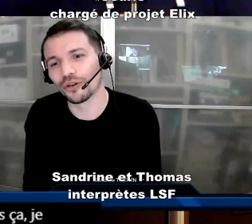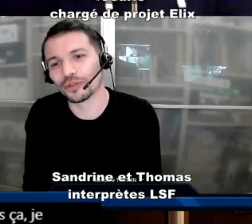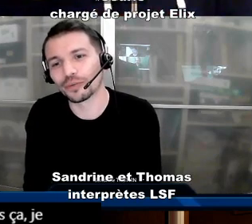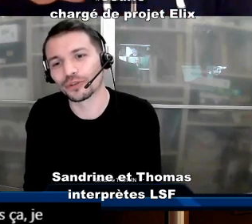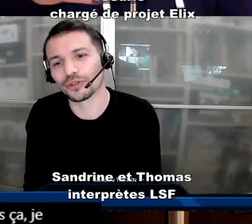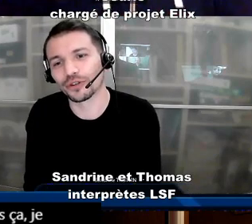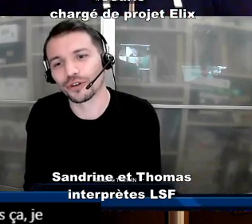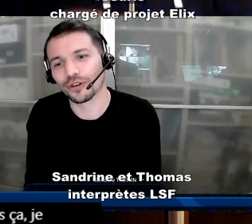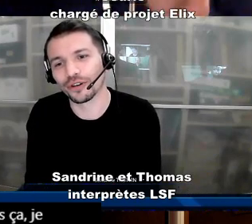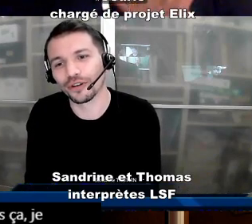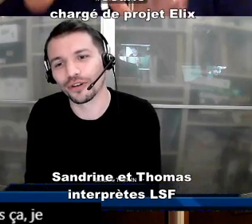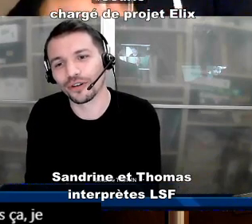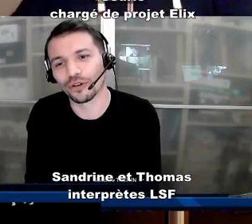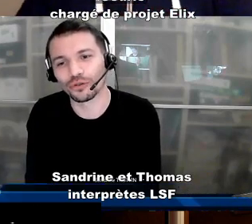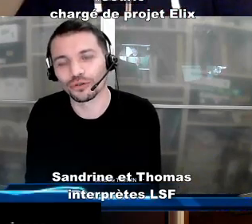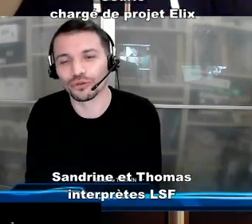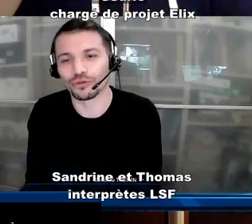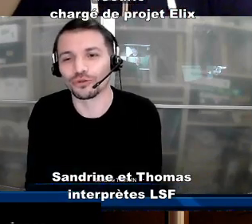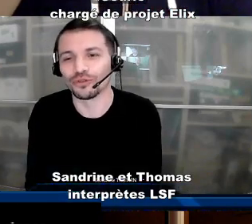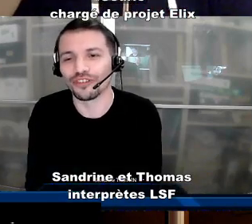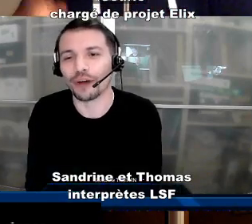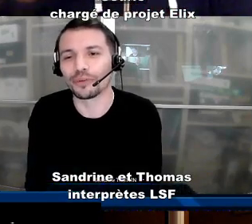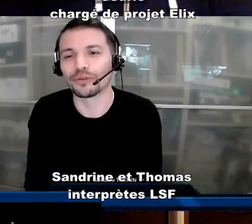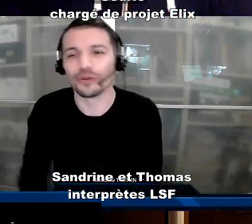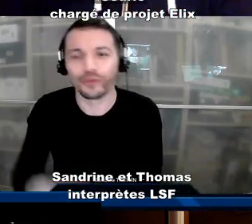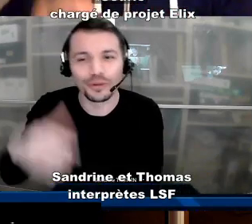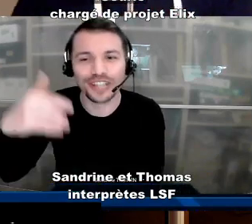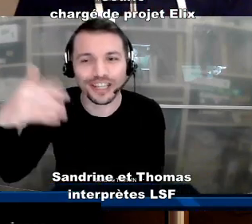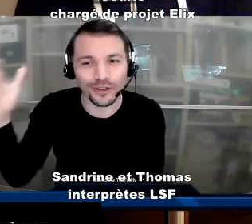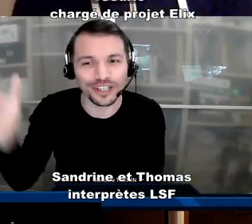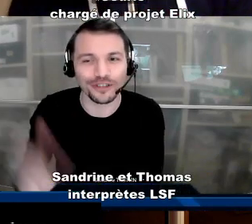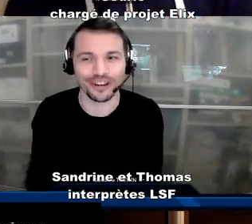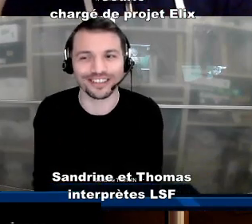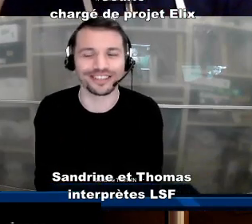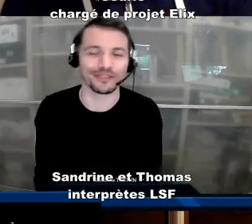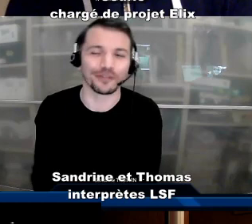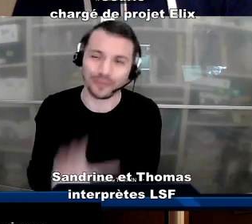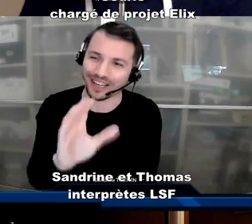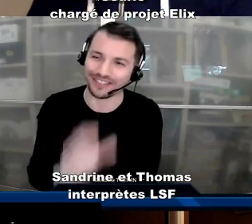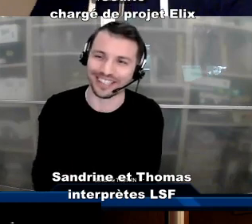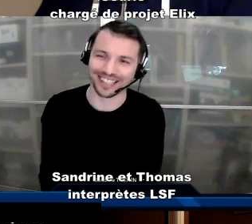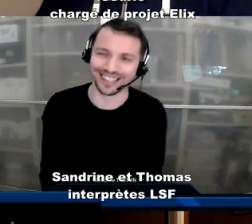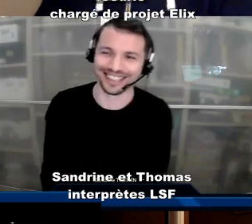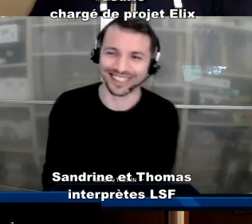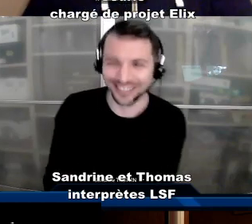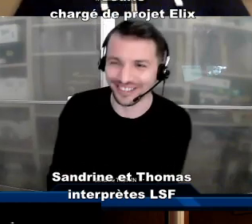Oui, non, mais je pense que tu vivras plus de 80 ans. Hein.